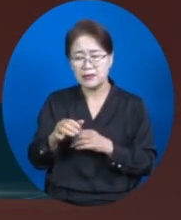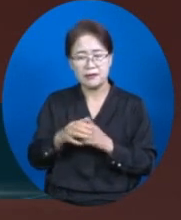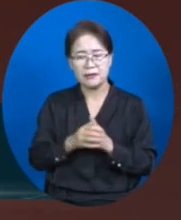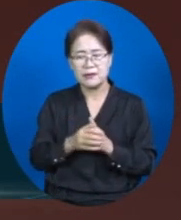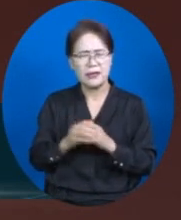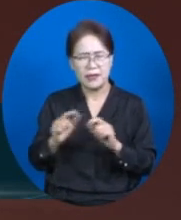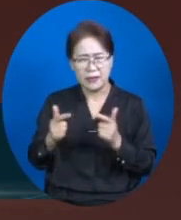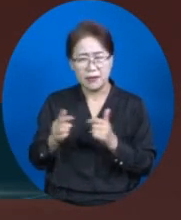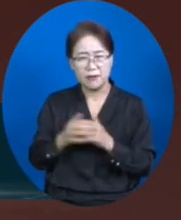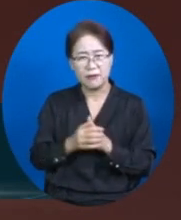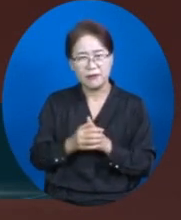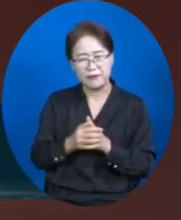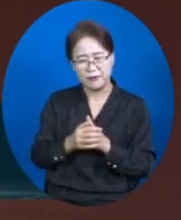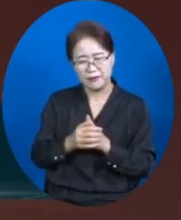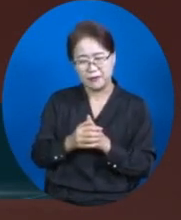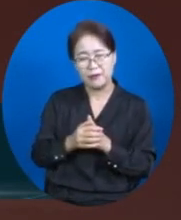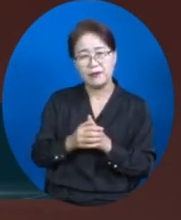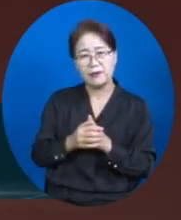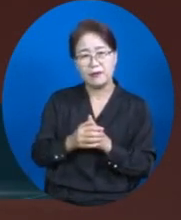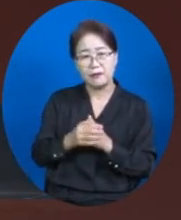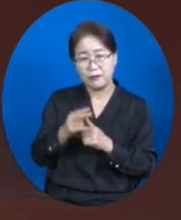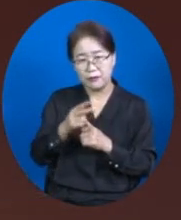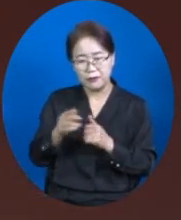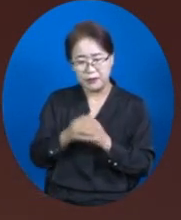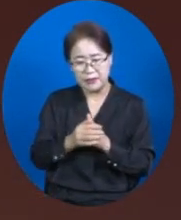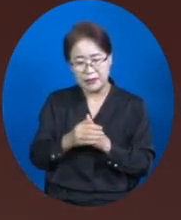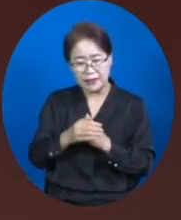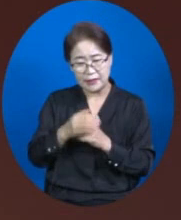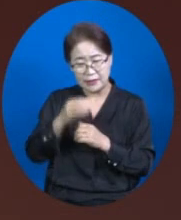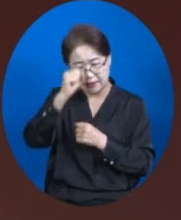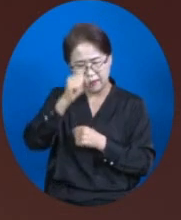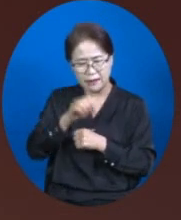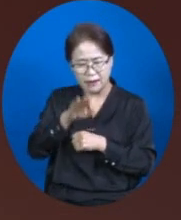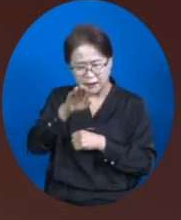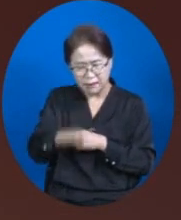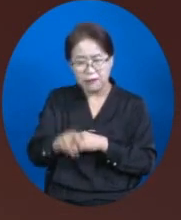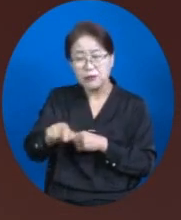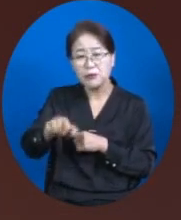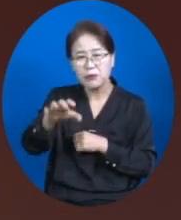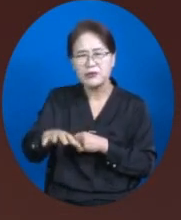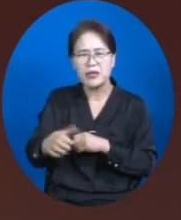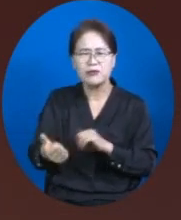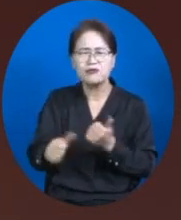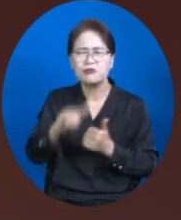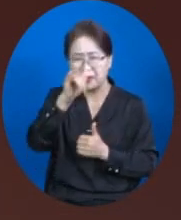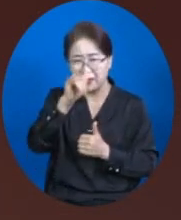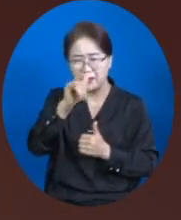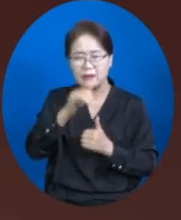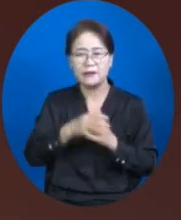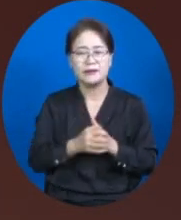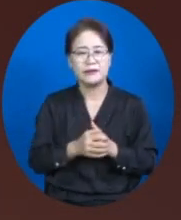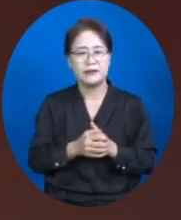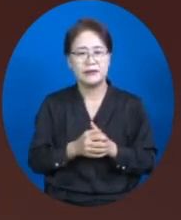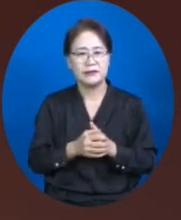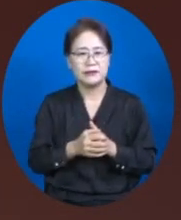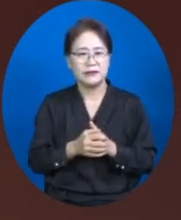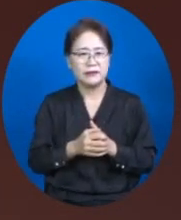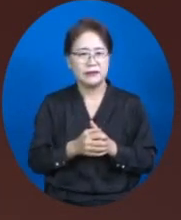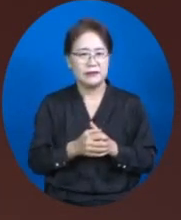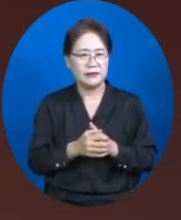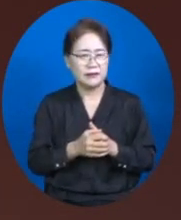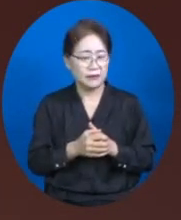거리는 모여 한 걸음 받게 되지 않는다는 거예요 한 걸음만 내리면 그것이 바로 죽음이에요 죽으면 남의 일이